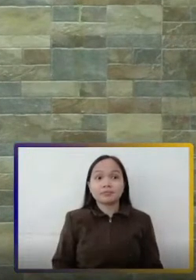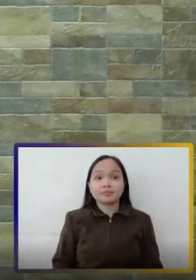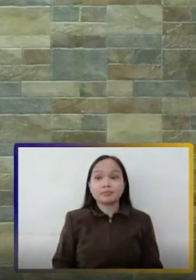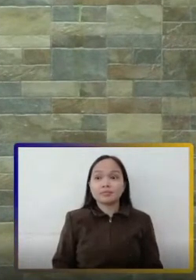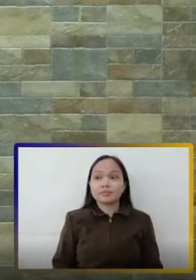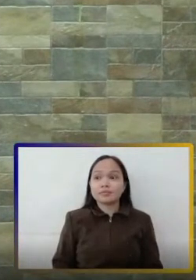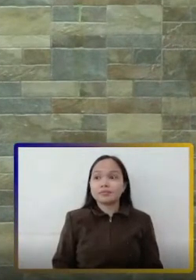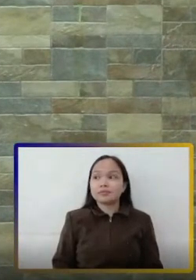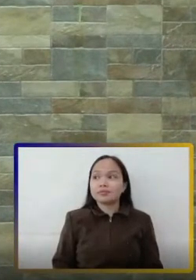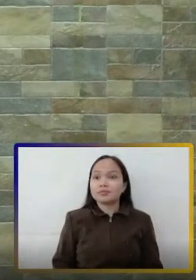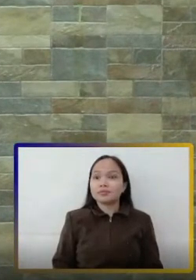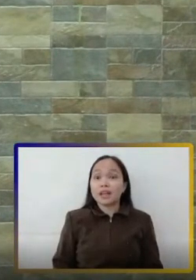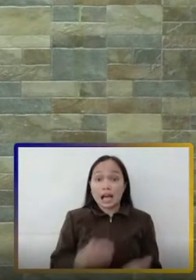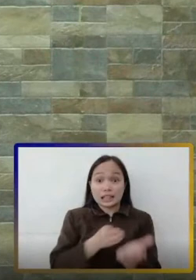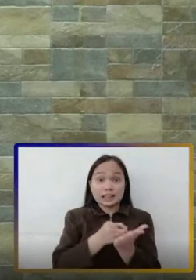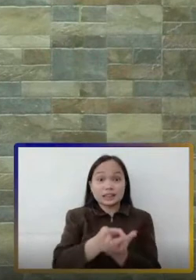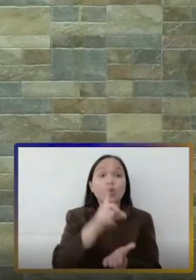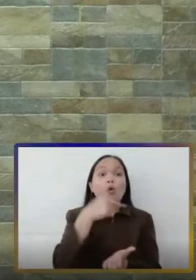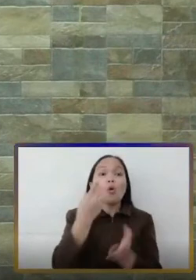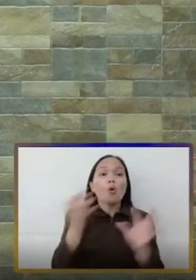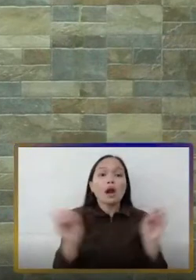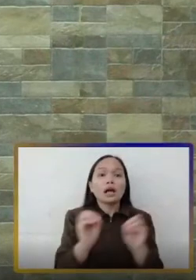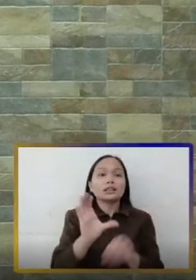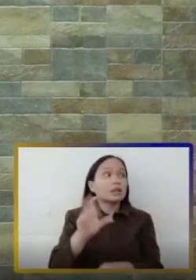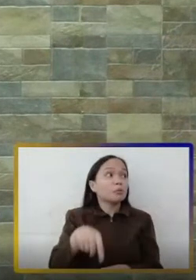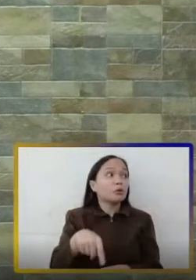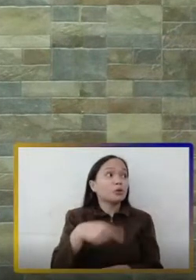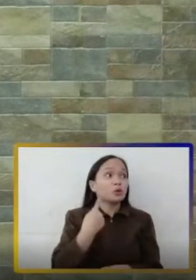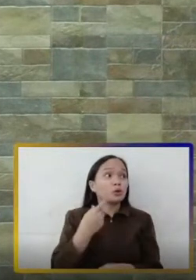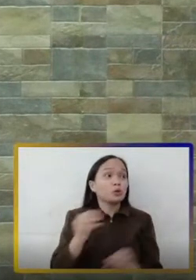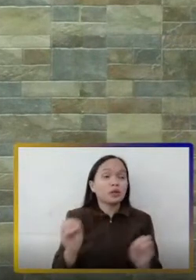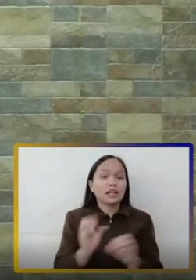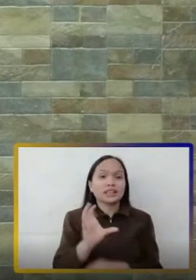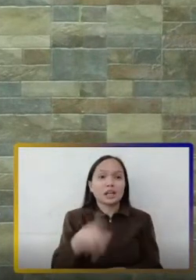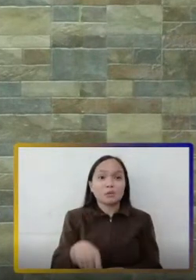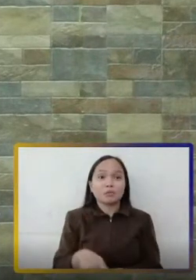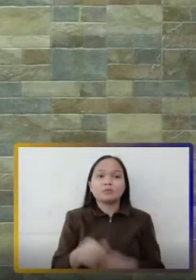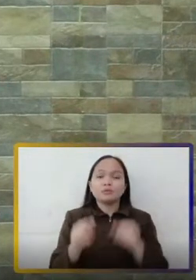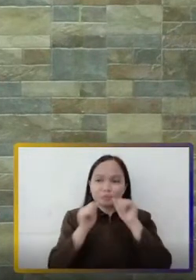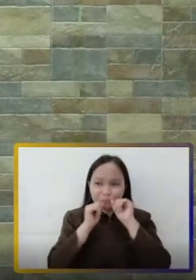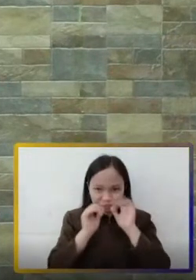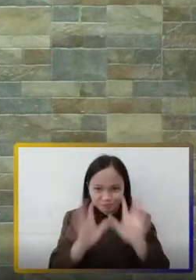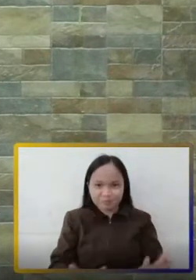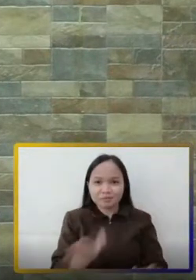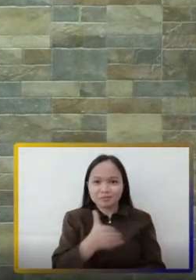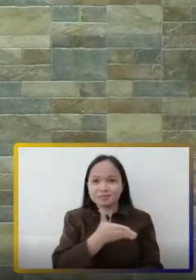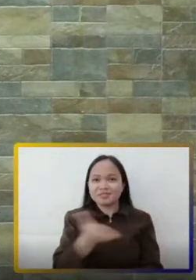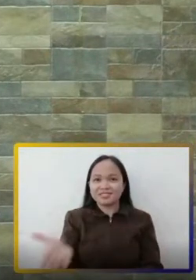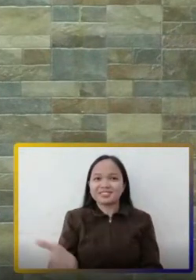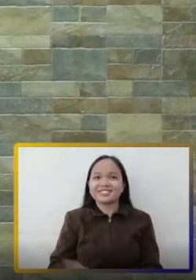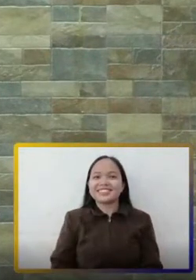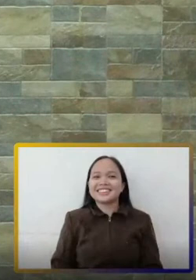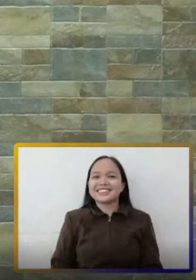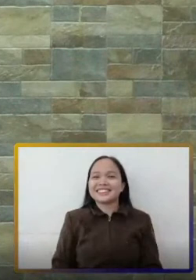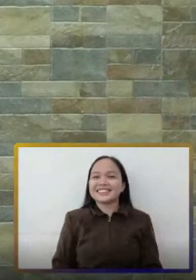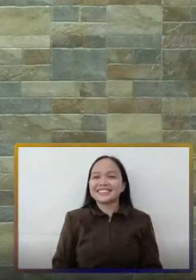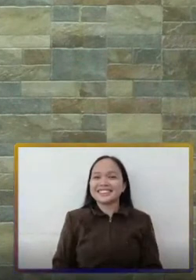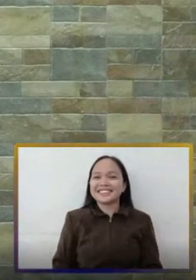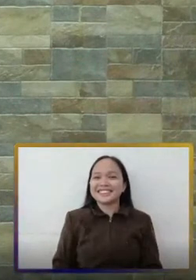Higher, higher. Honest, ha? Huh? All right. Blessed art thou among carnals.